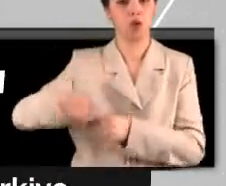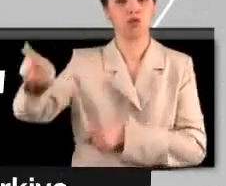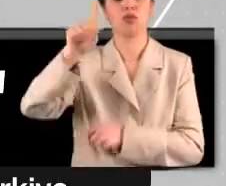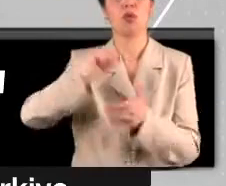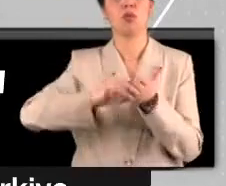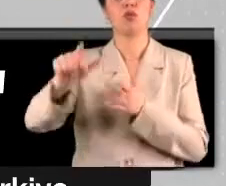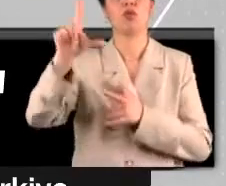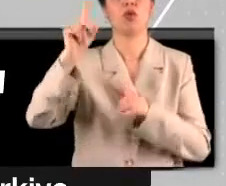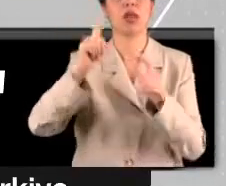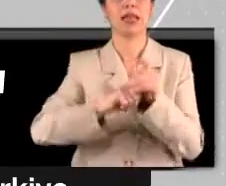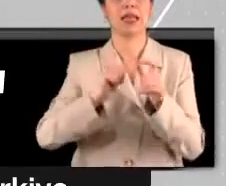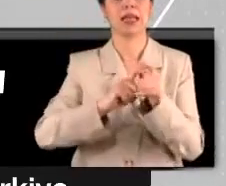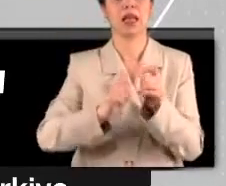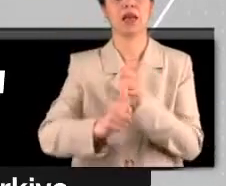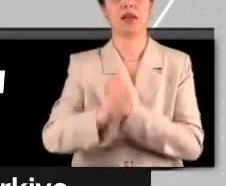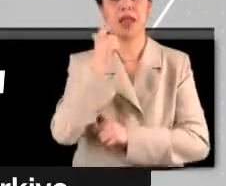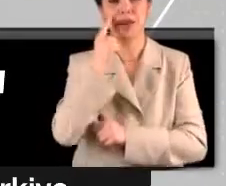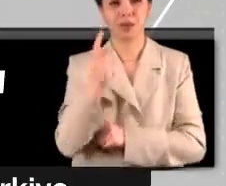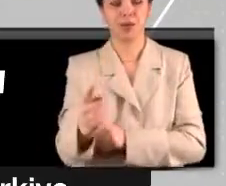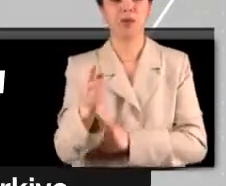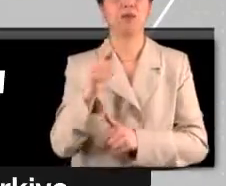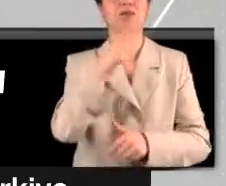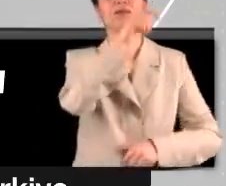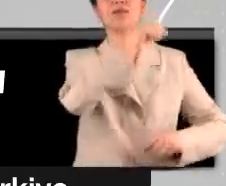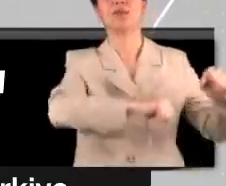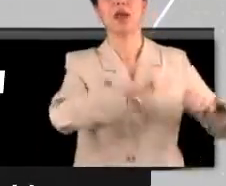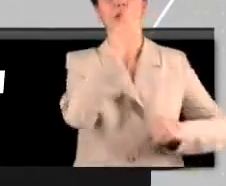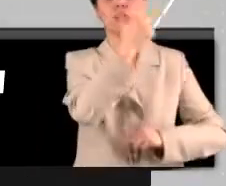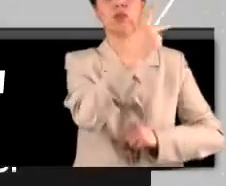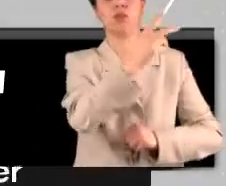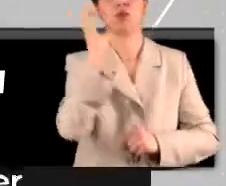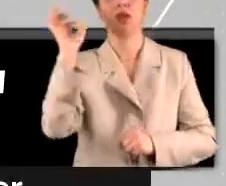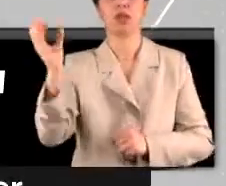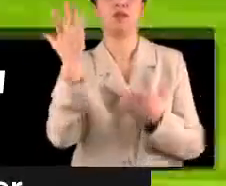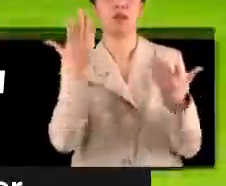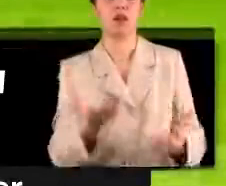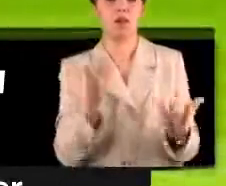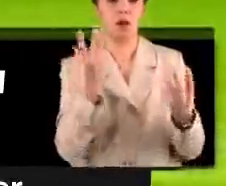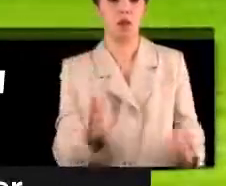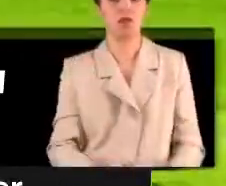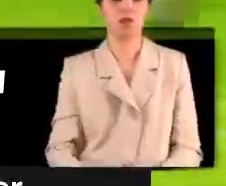ligden çekilen kulüpler. Rakip takımları ise 3-0 galip kabul edilecekler.